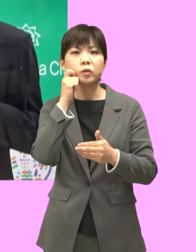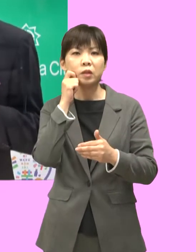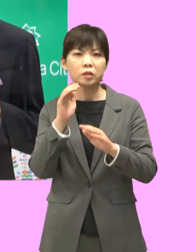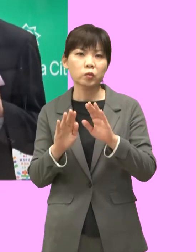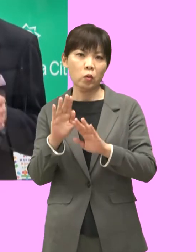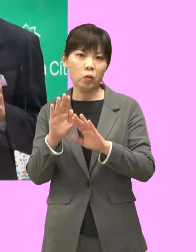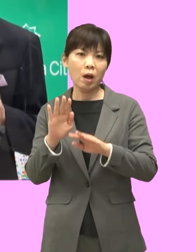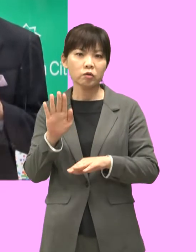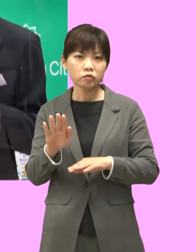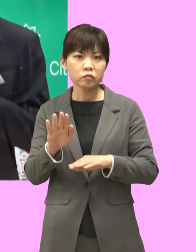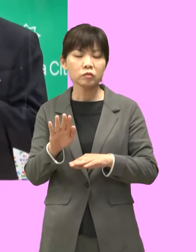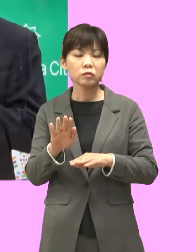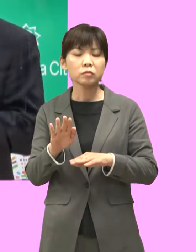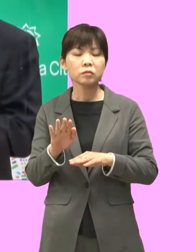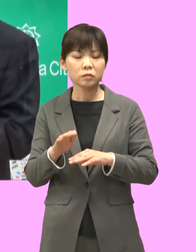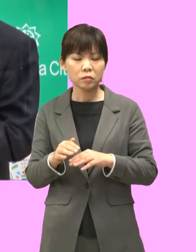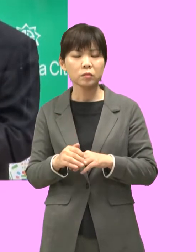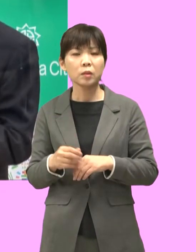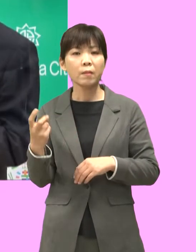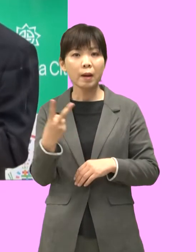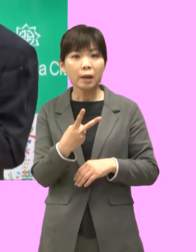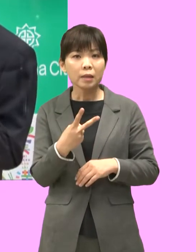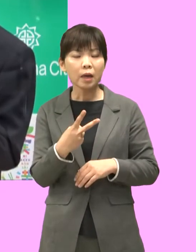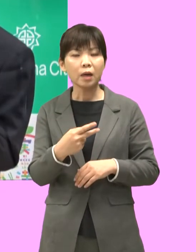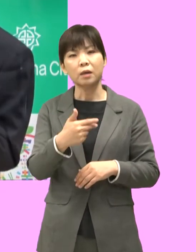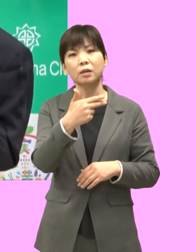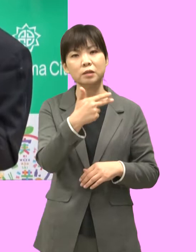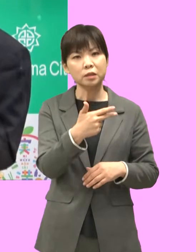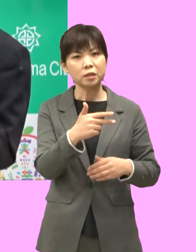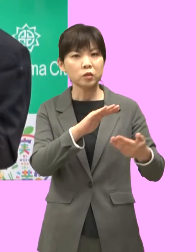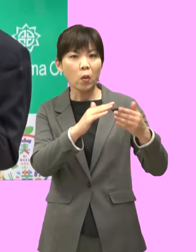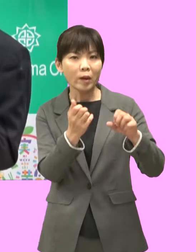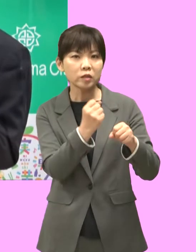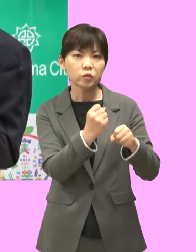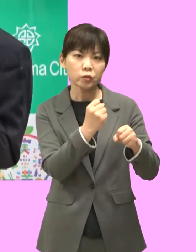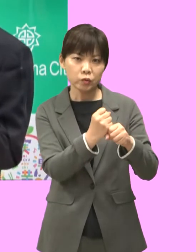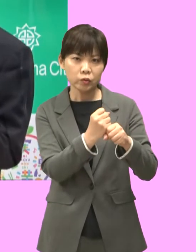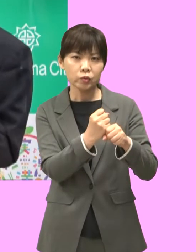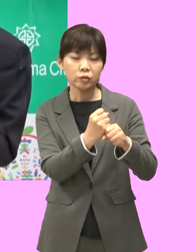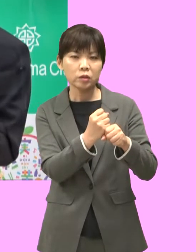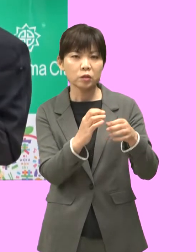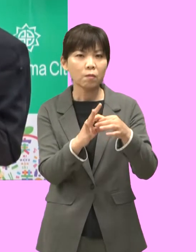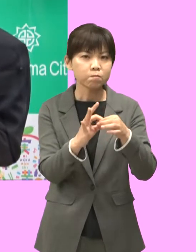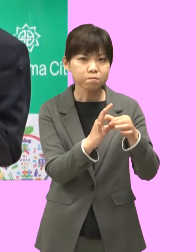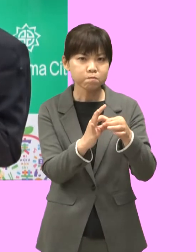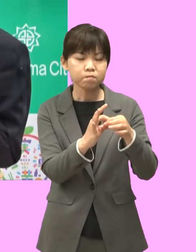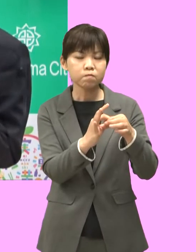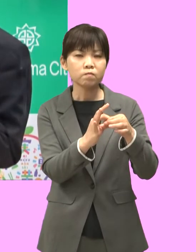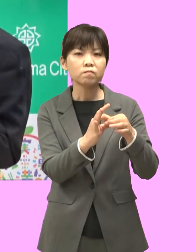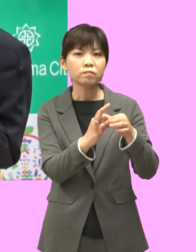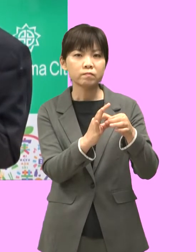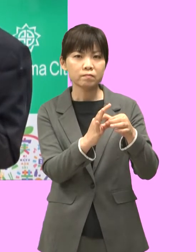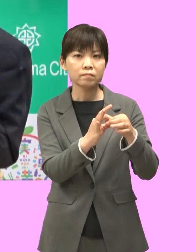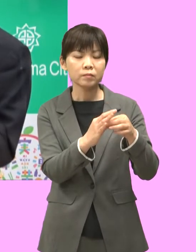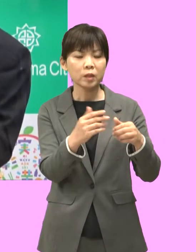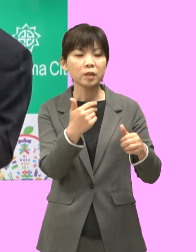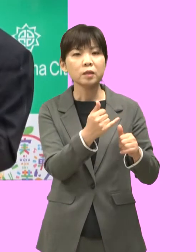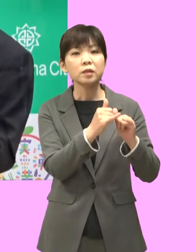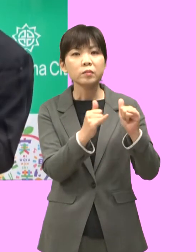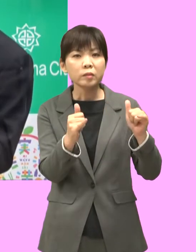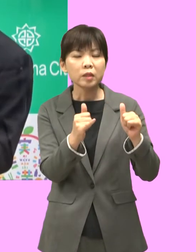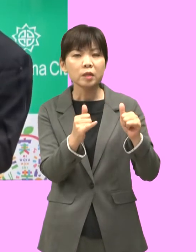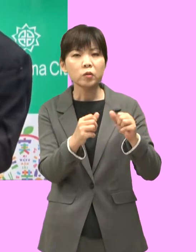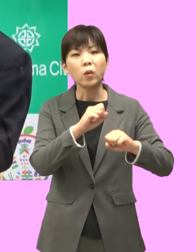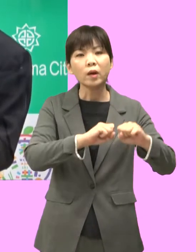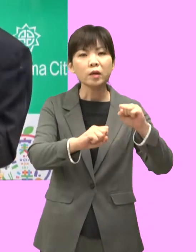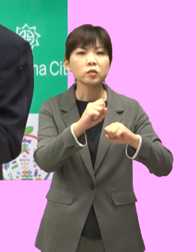方でこの施設は市のまちづくりと密接に関連し、先ほども言いましたように市民の活動とも連動してい